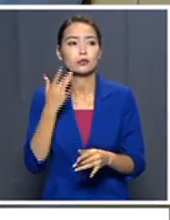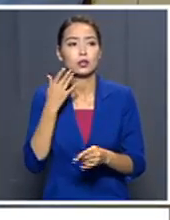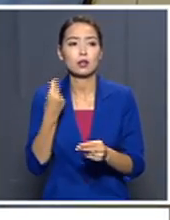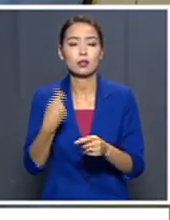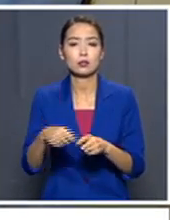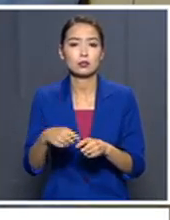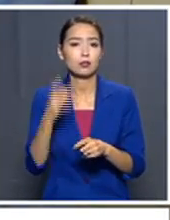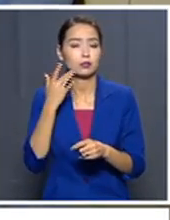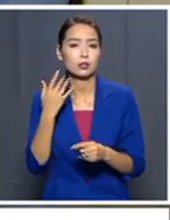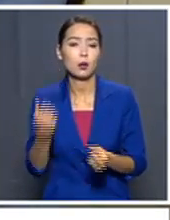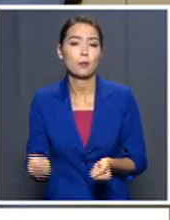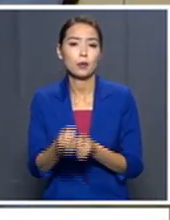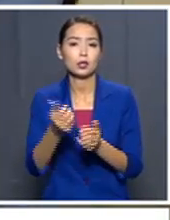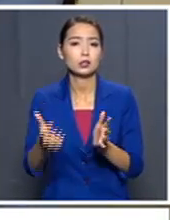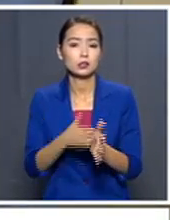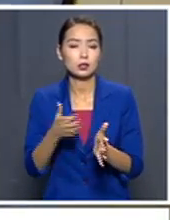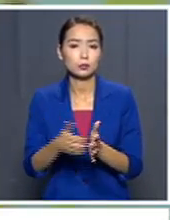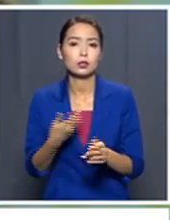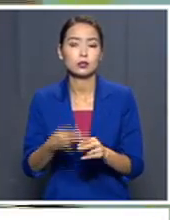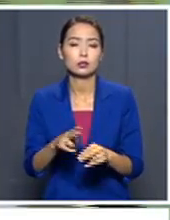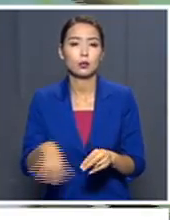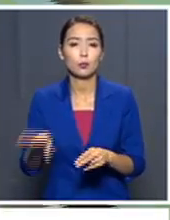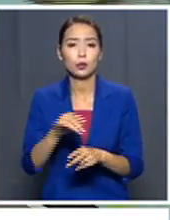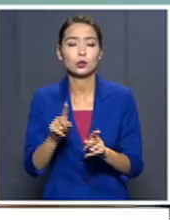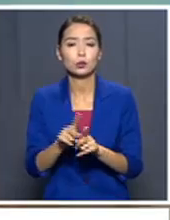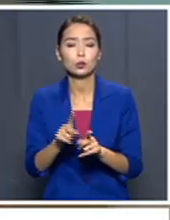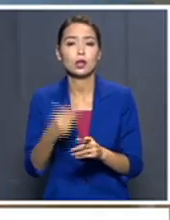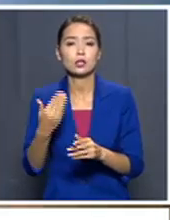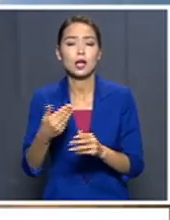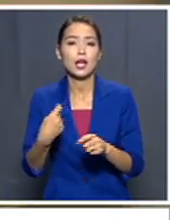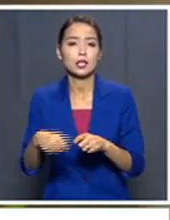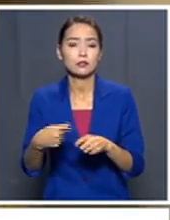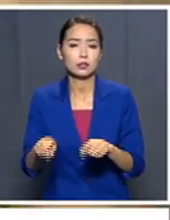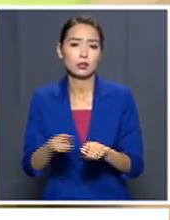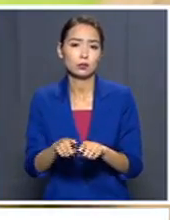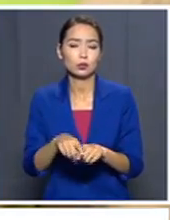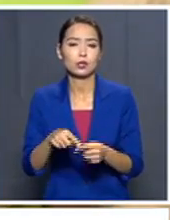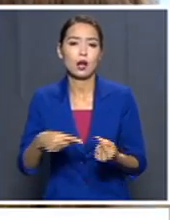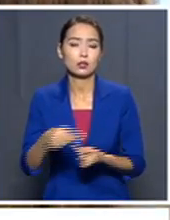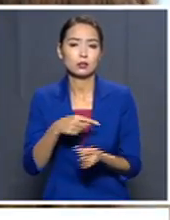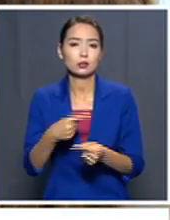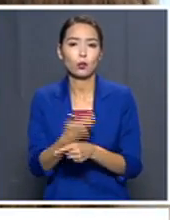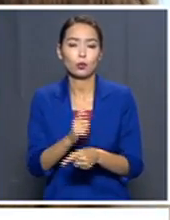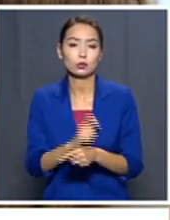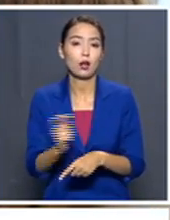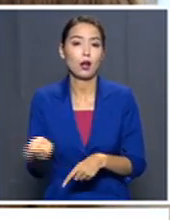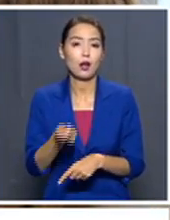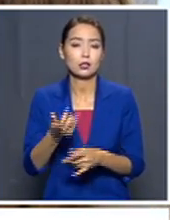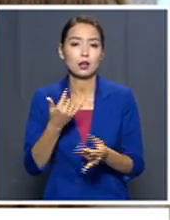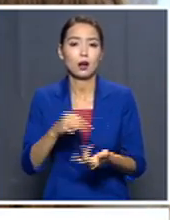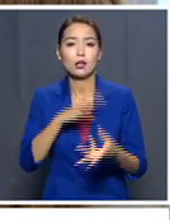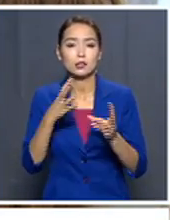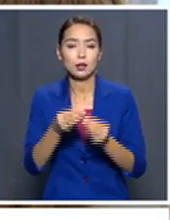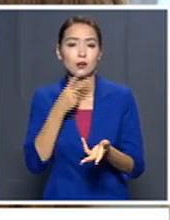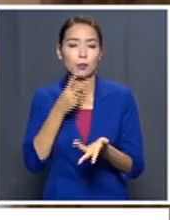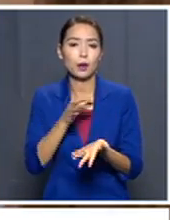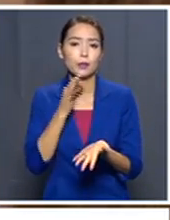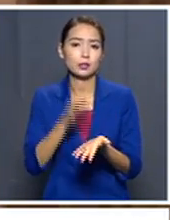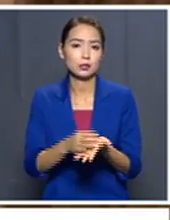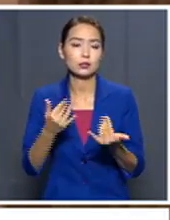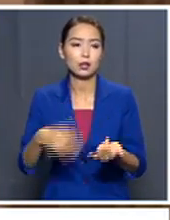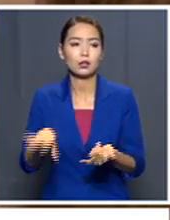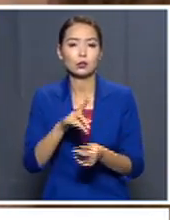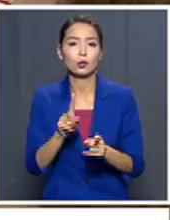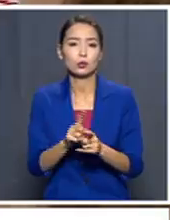жетіспейді. Өйткені венчурлық инвестициямен айналысатын кәсіпкерлер аз. Мәліметтерге қарасақ, мұндай бизнес періштелердің тарапынан